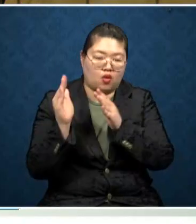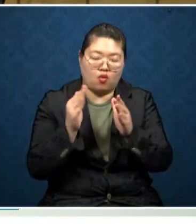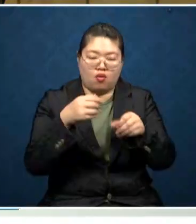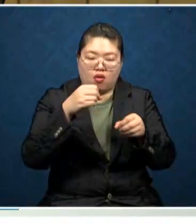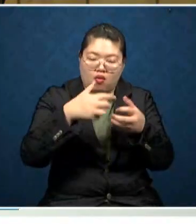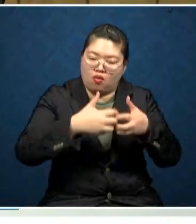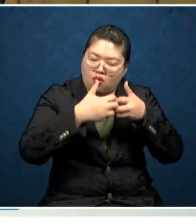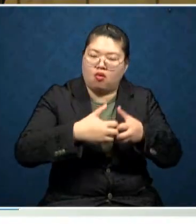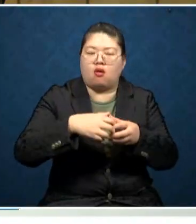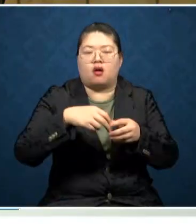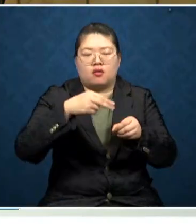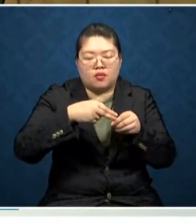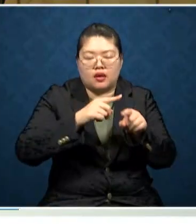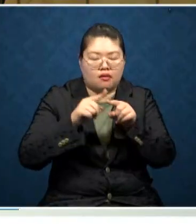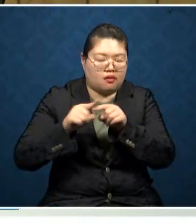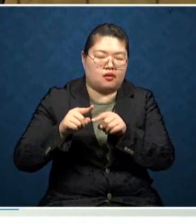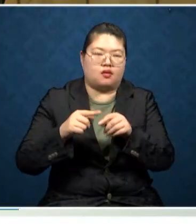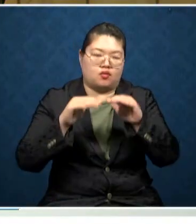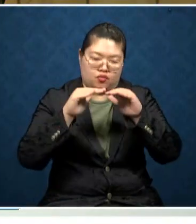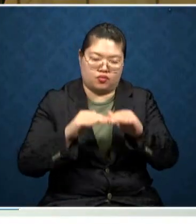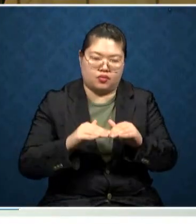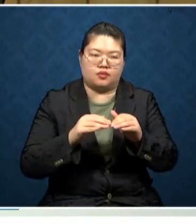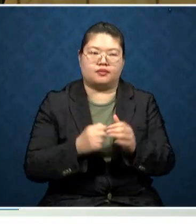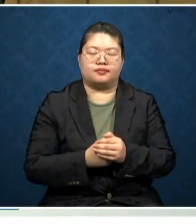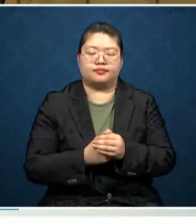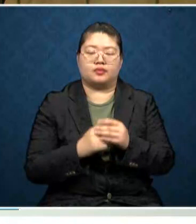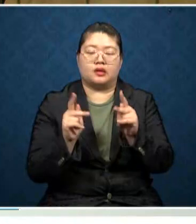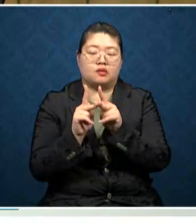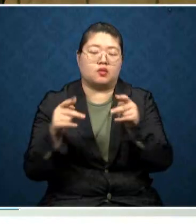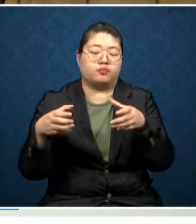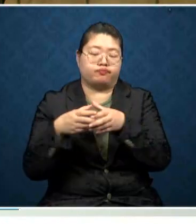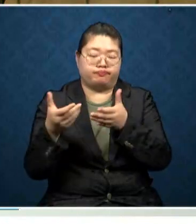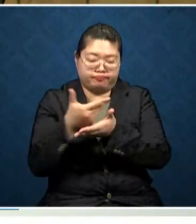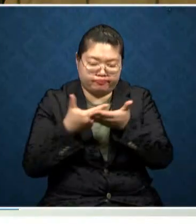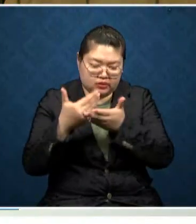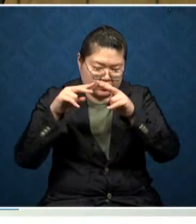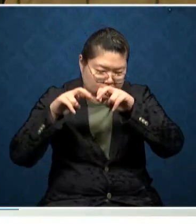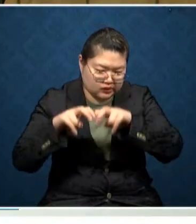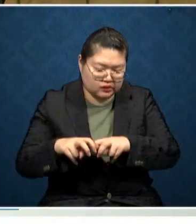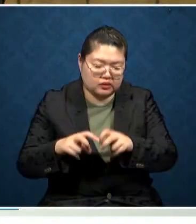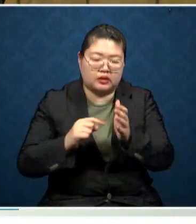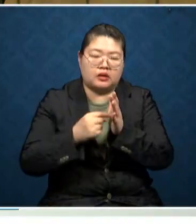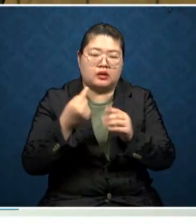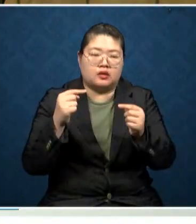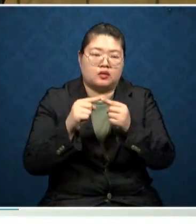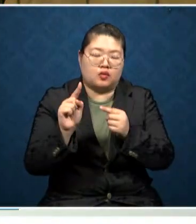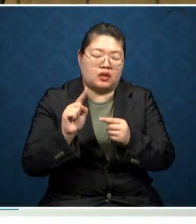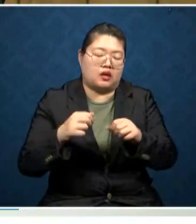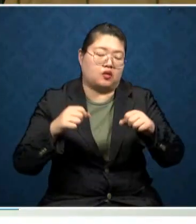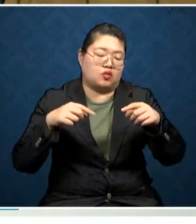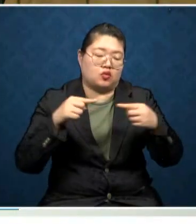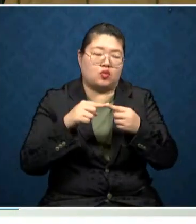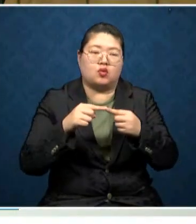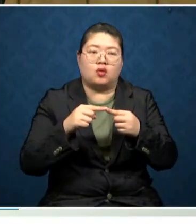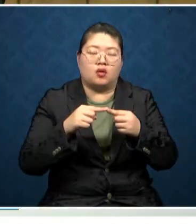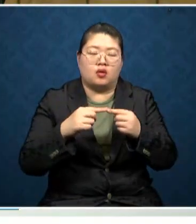งานดังนี้คณะกรรมาธิการได้พิจารณาศึกษาโดยเริ่มจากข้อตกลง